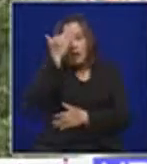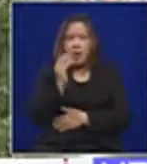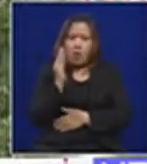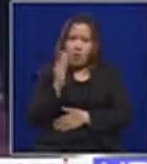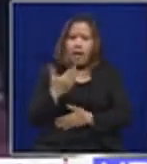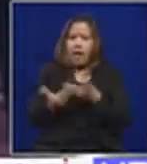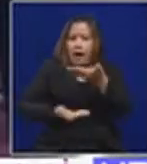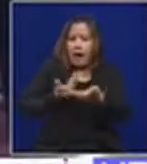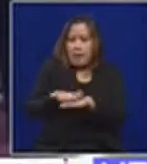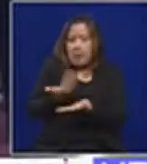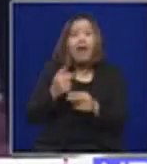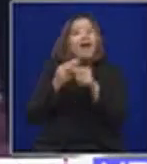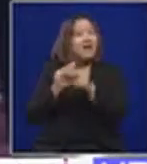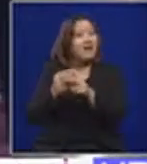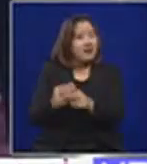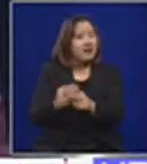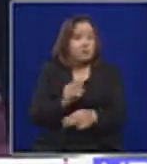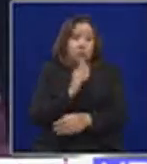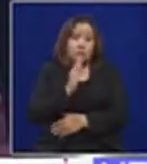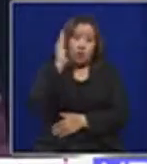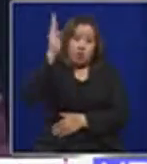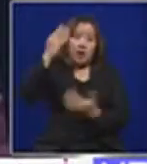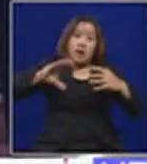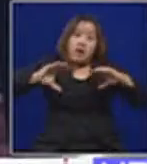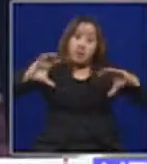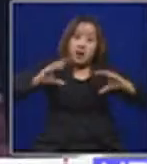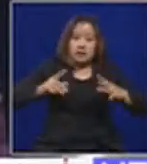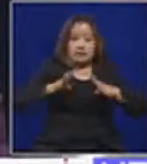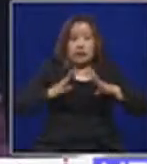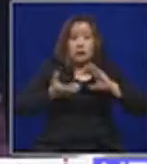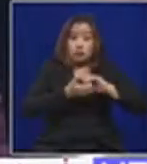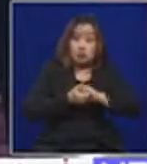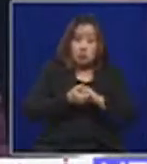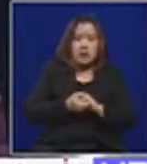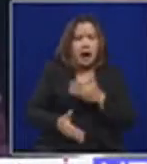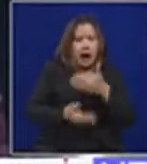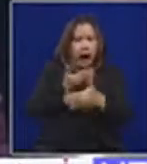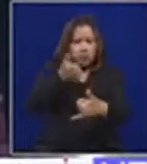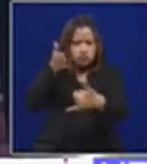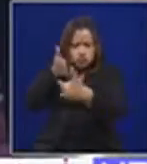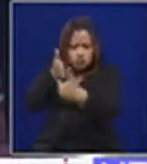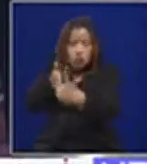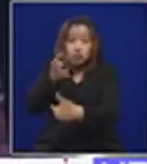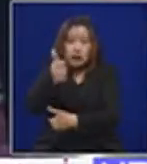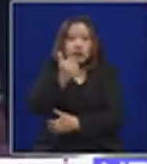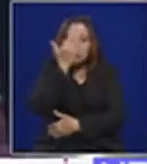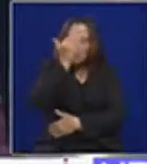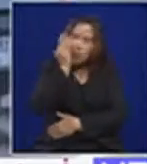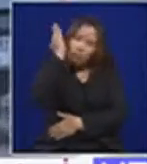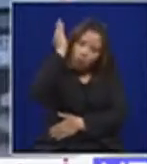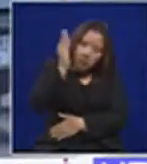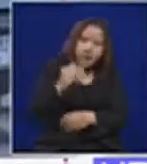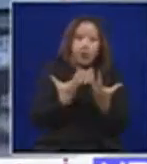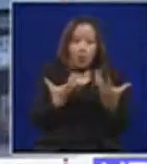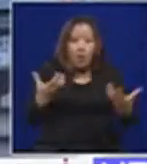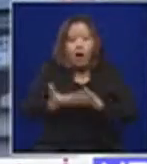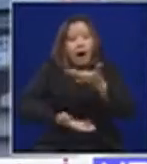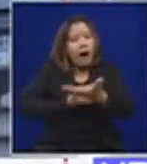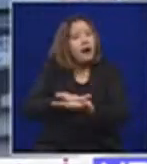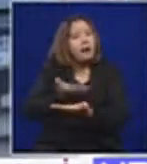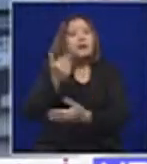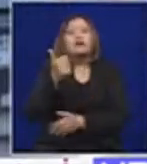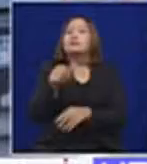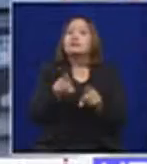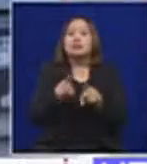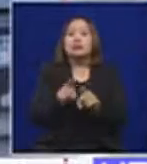ยตัวเองซึ่งหากภาครัฐและภาคเอกชนร่วมมือกันเจาะตลาดเชิงลึกในการค้าชายแดนก็จะยิ่งสร้างมูลค่าการค้าเพิ่มขึ้นอย่างมหาศ